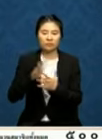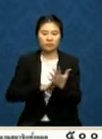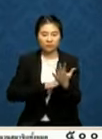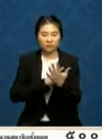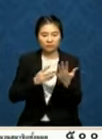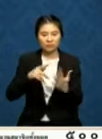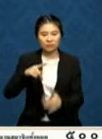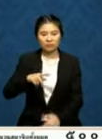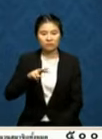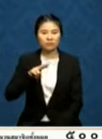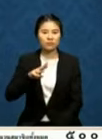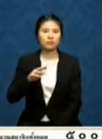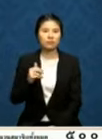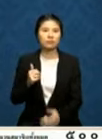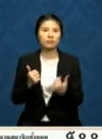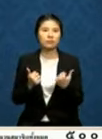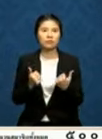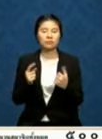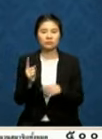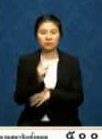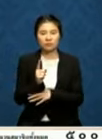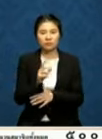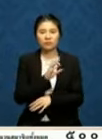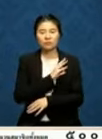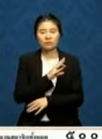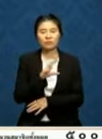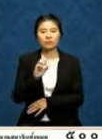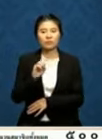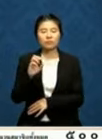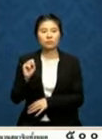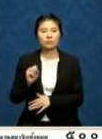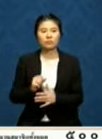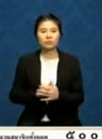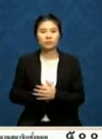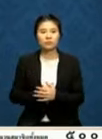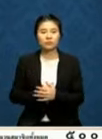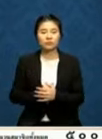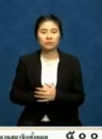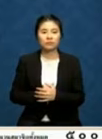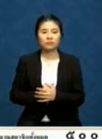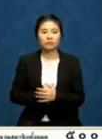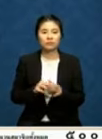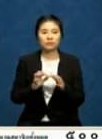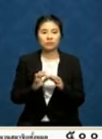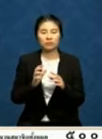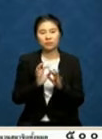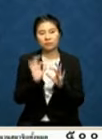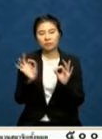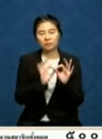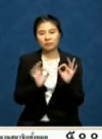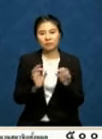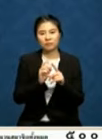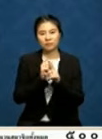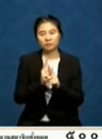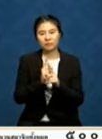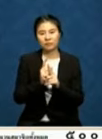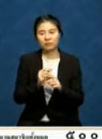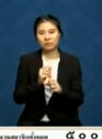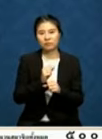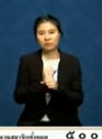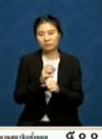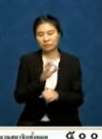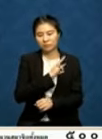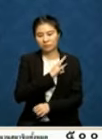ชบัญญัติที่เสนอมาโดยสมาชิกสภาผู้แทนราษฎรตามรายละเอียดที่ได้แจ้งให้กับสม